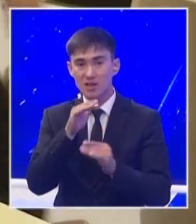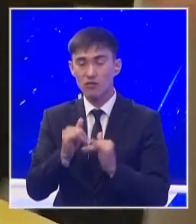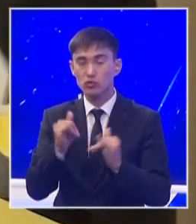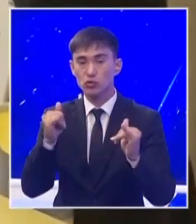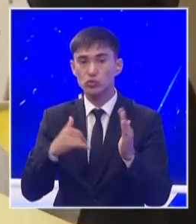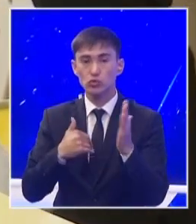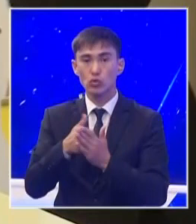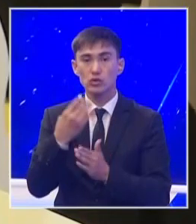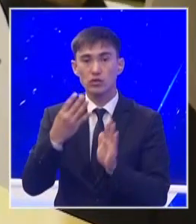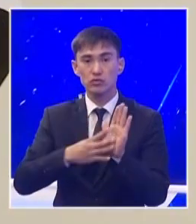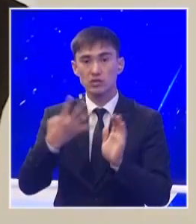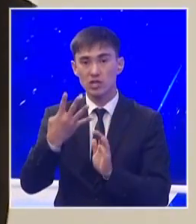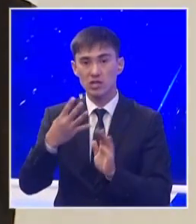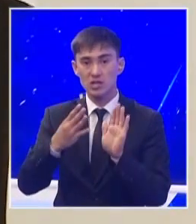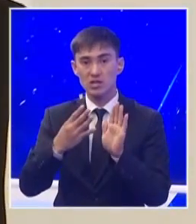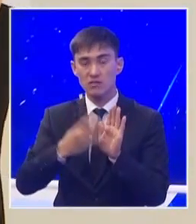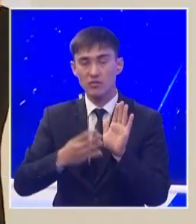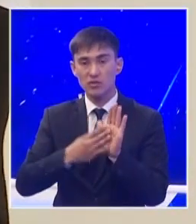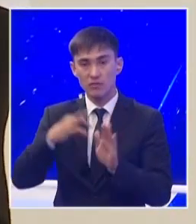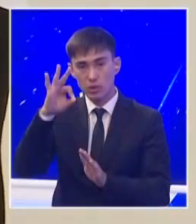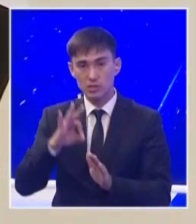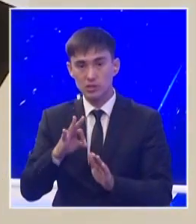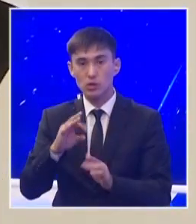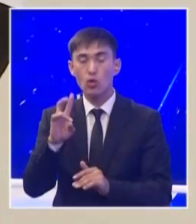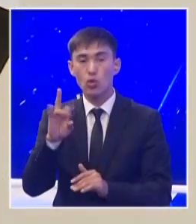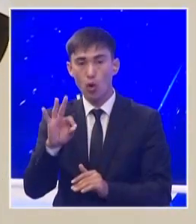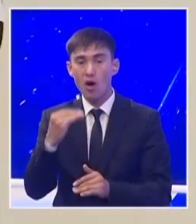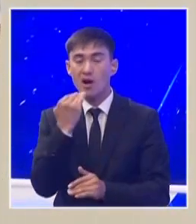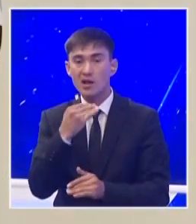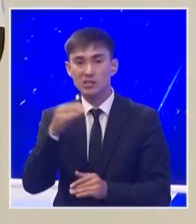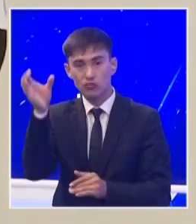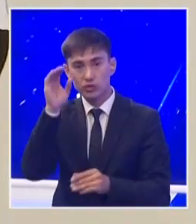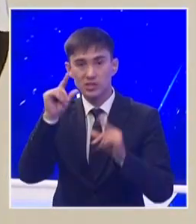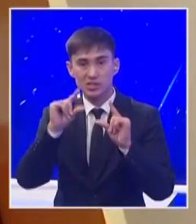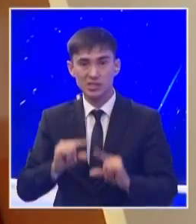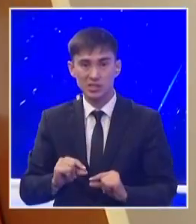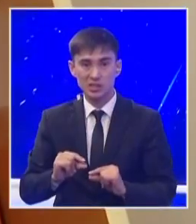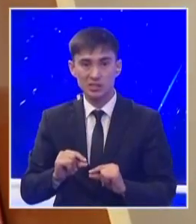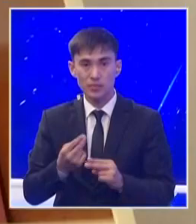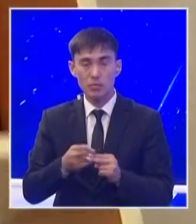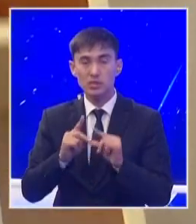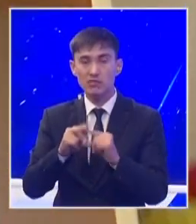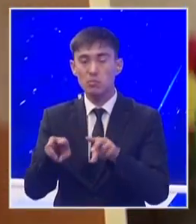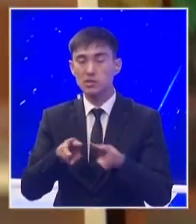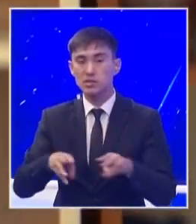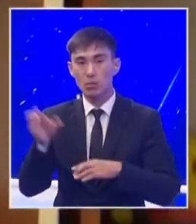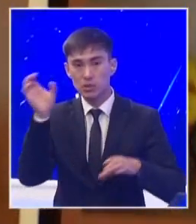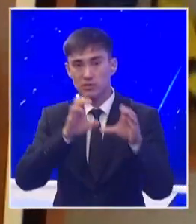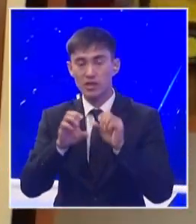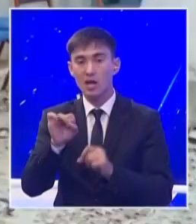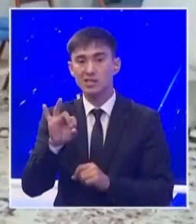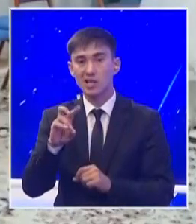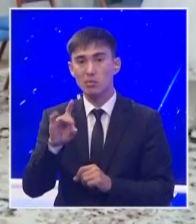до 99%. Однако качество снизилось. По словам министра образования Асхата Аймагамбетова, часть